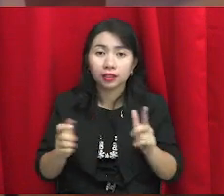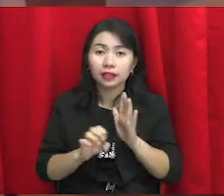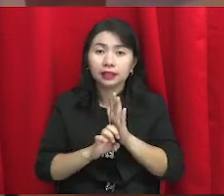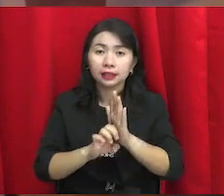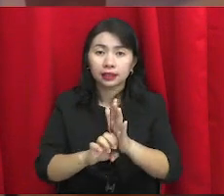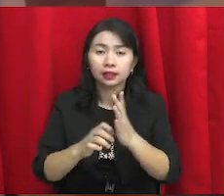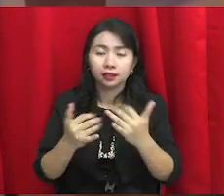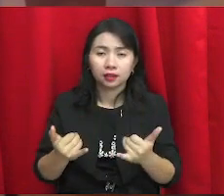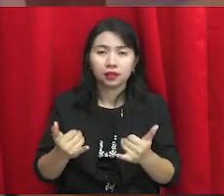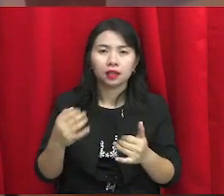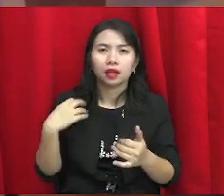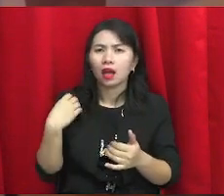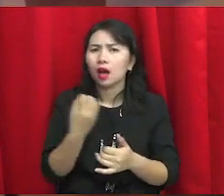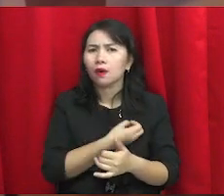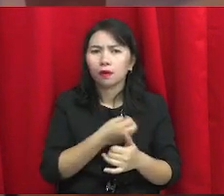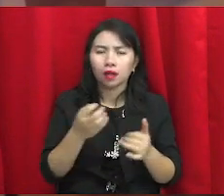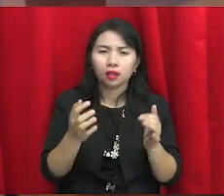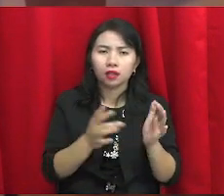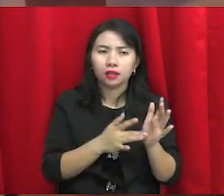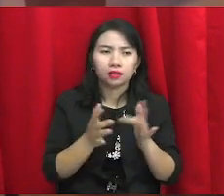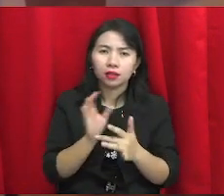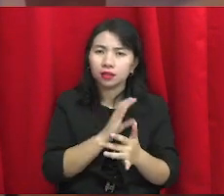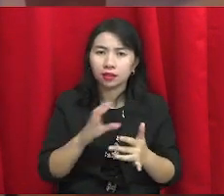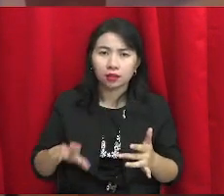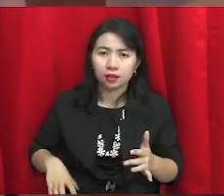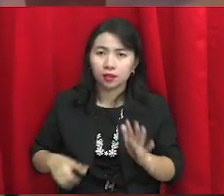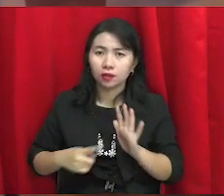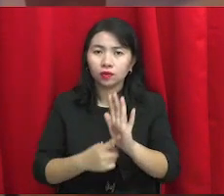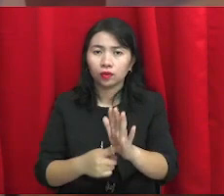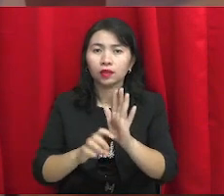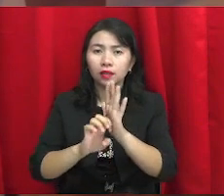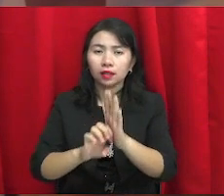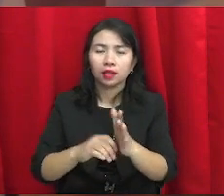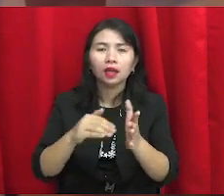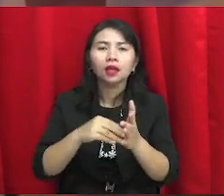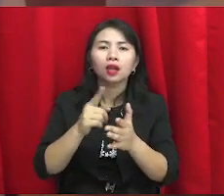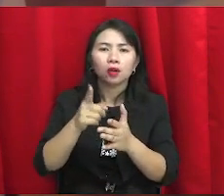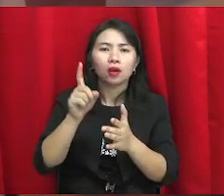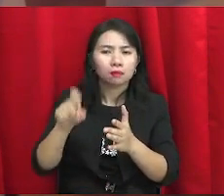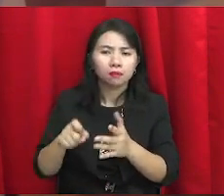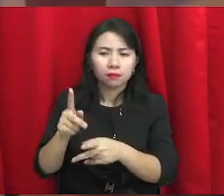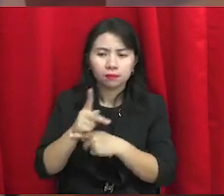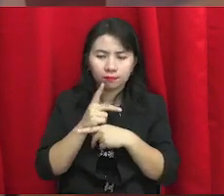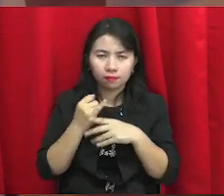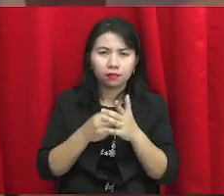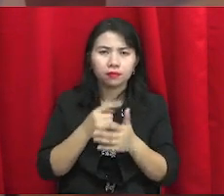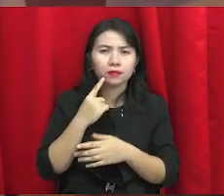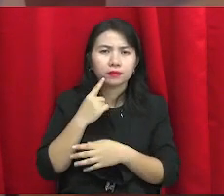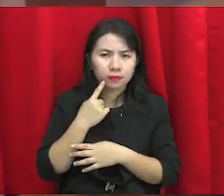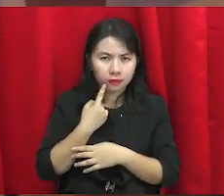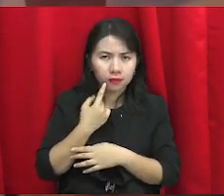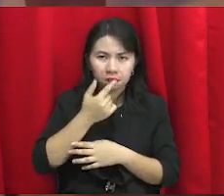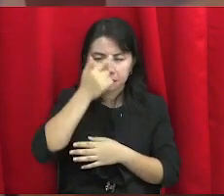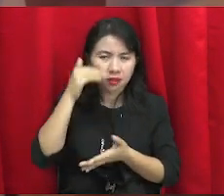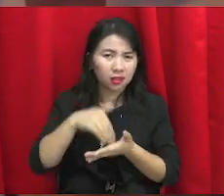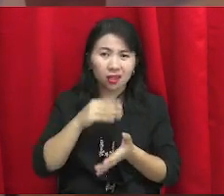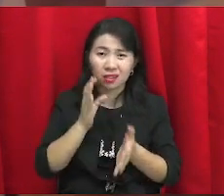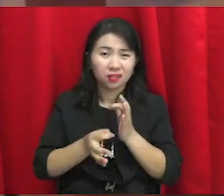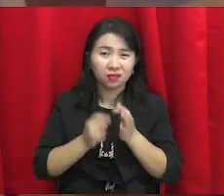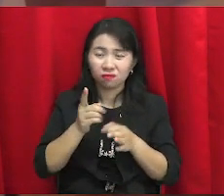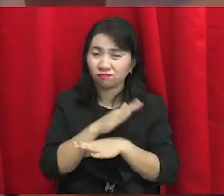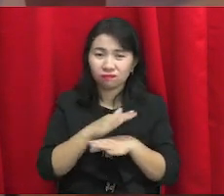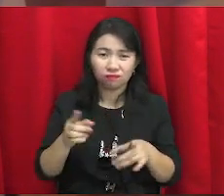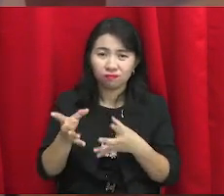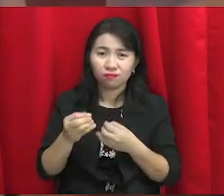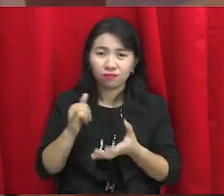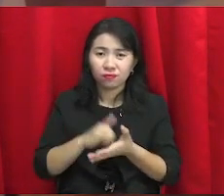ng ating Panginoon, mga young people. You have to take this seriously sa buhay ninyo kasi pag hindi nyo gagawin ito, kaninong will,